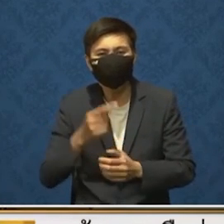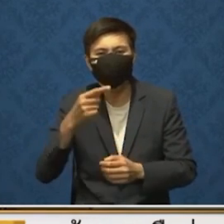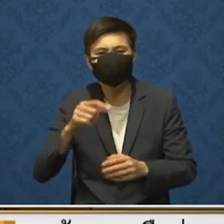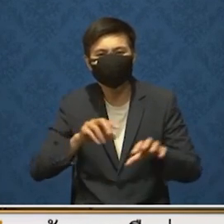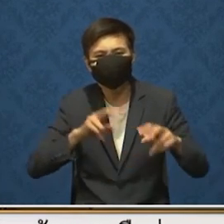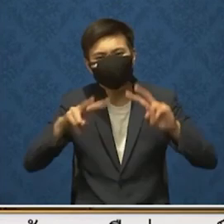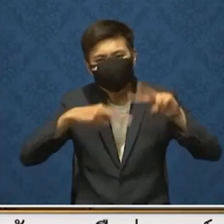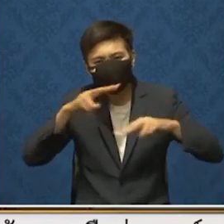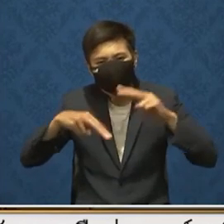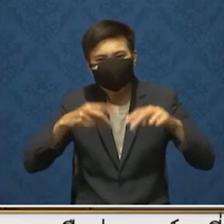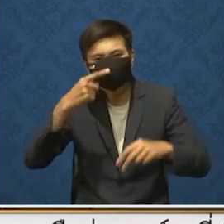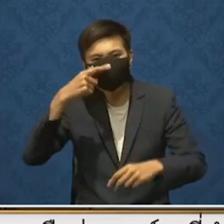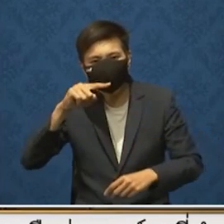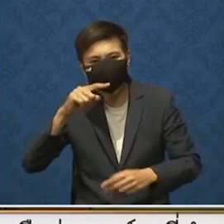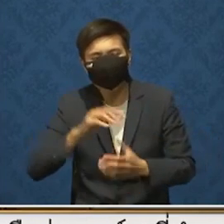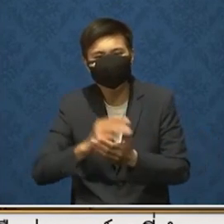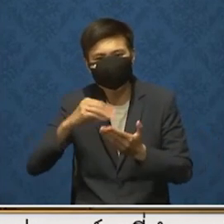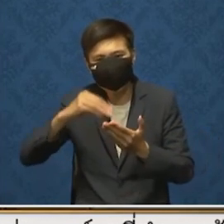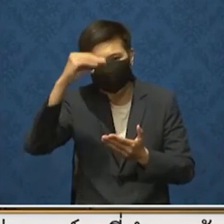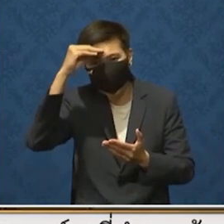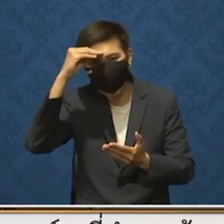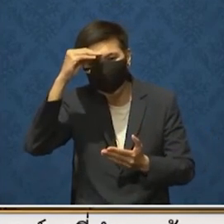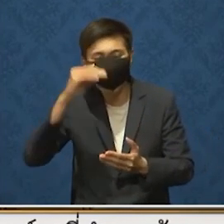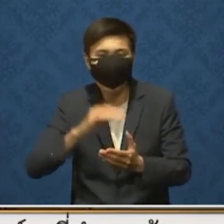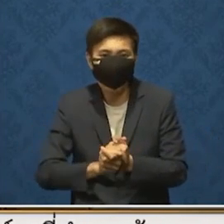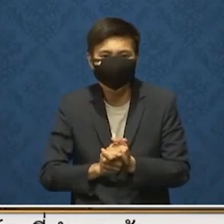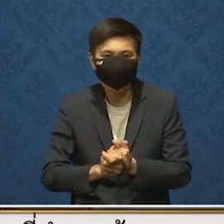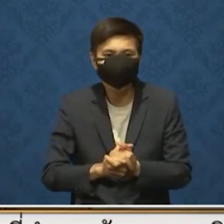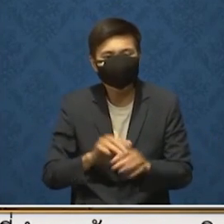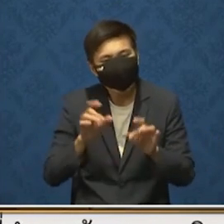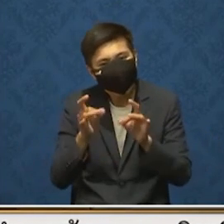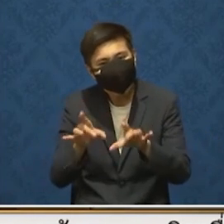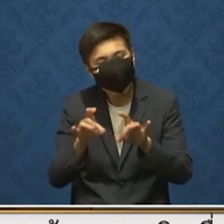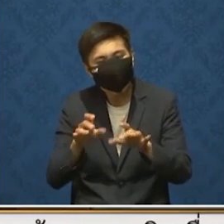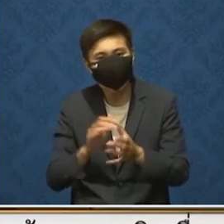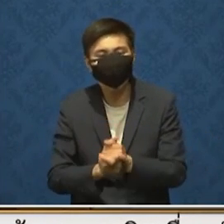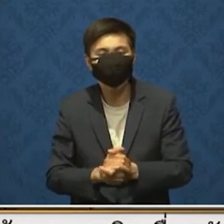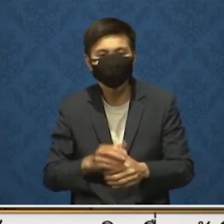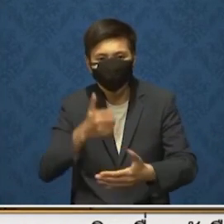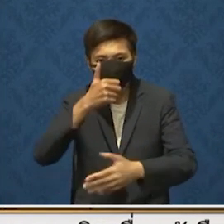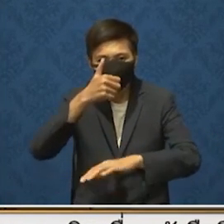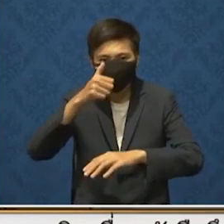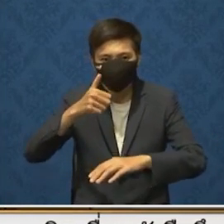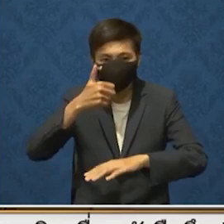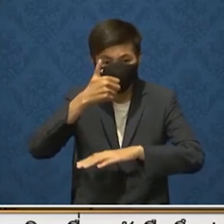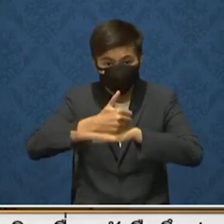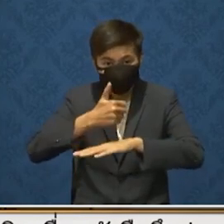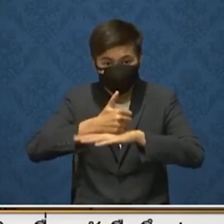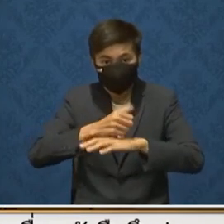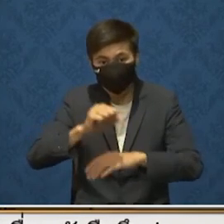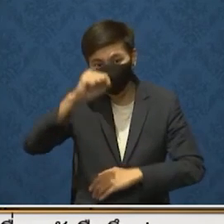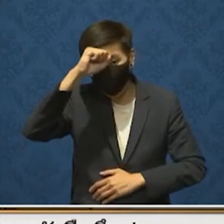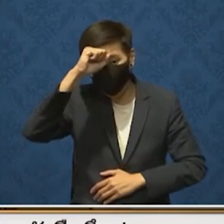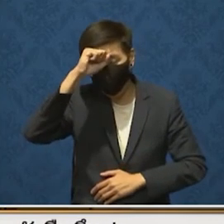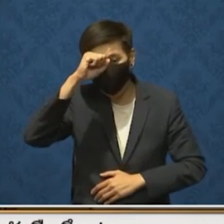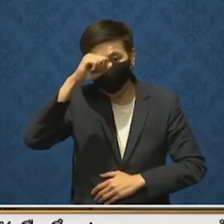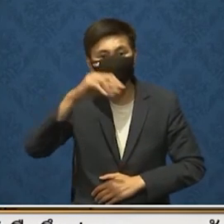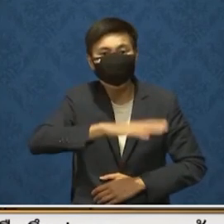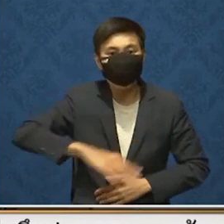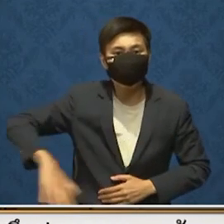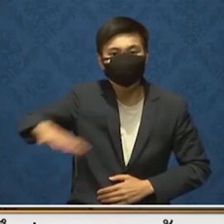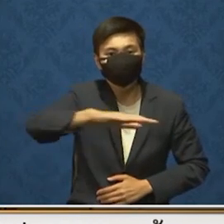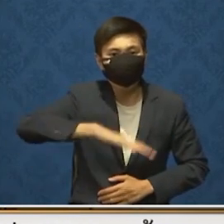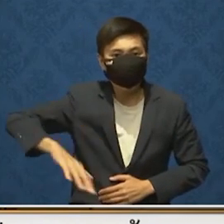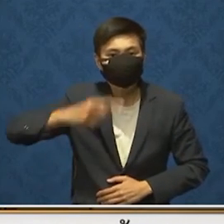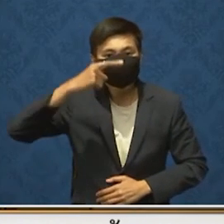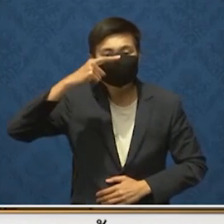นักศึกษาไปรอเรียนว่าผู้นำงกพวกเราจะต้องตายกหมดนะครับท่านคงพ